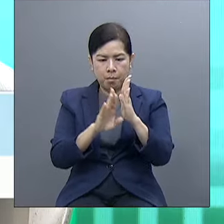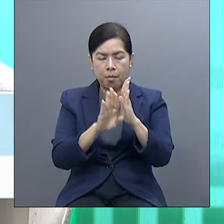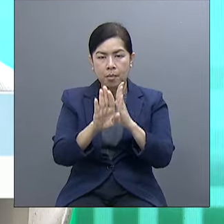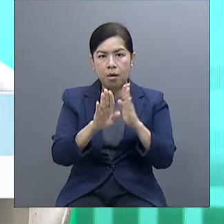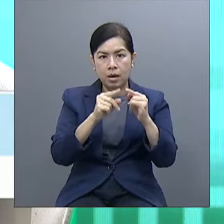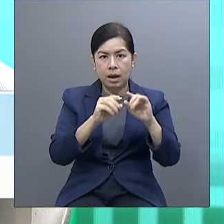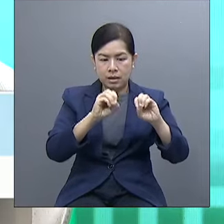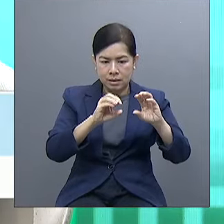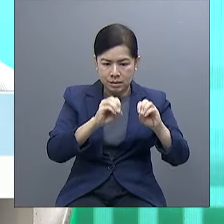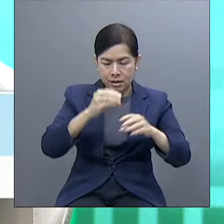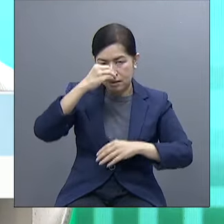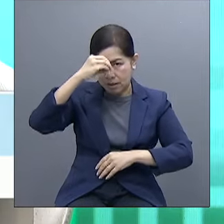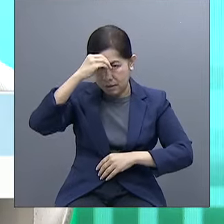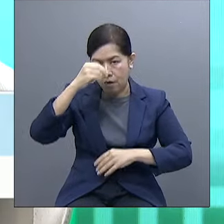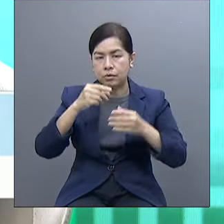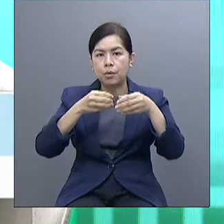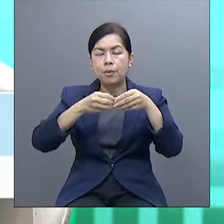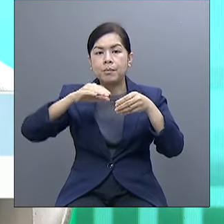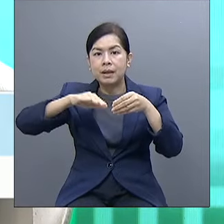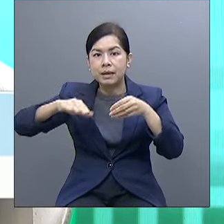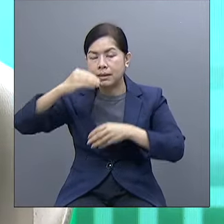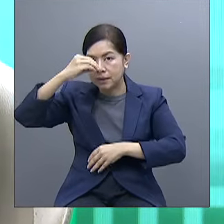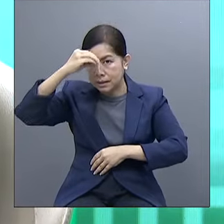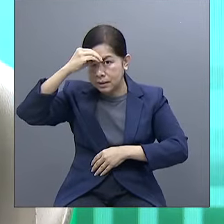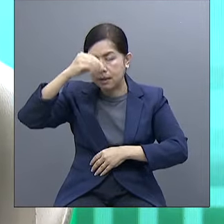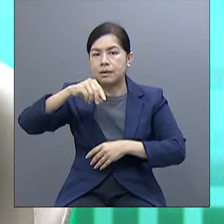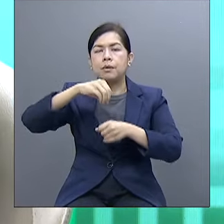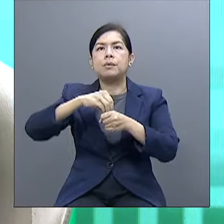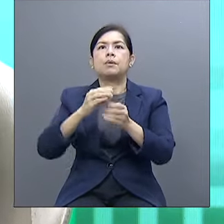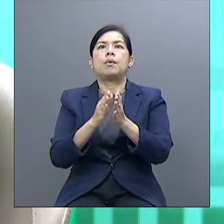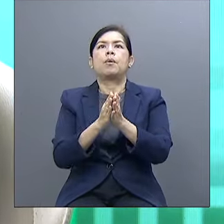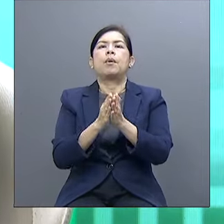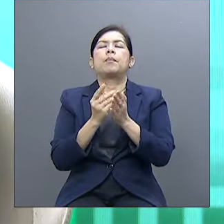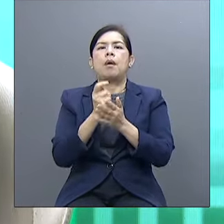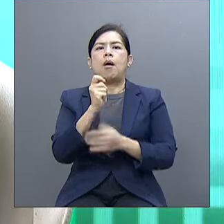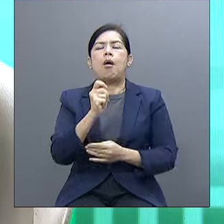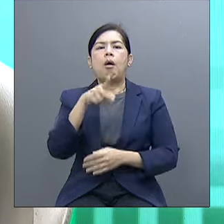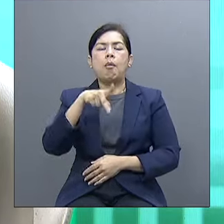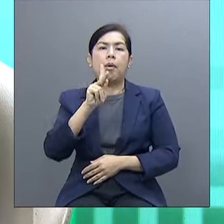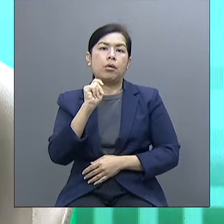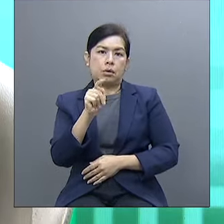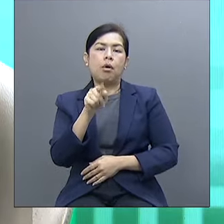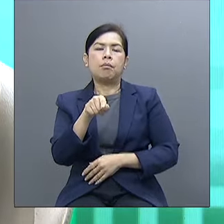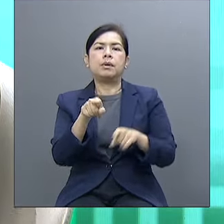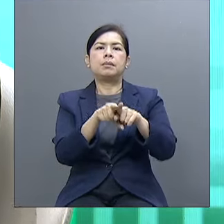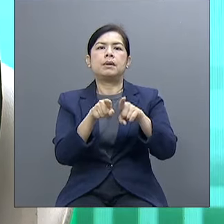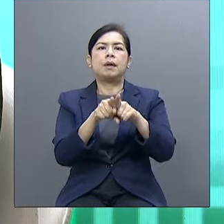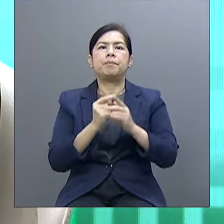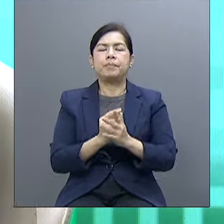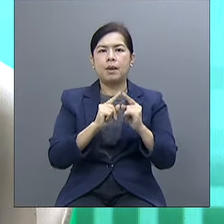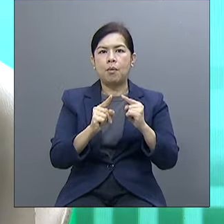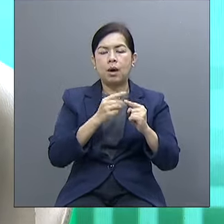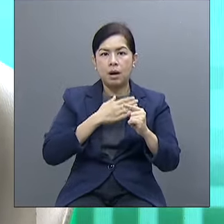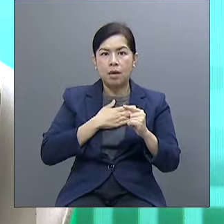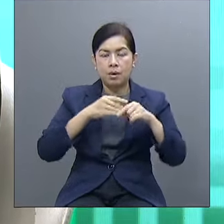ว่าเด็กและเด็กนักเรียนโรงเรียนก็อยู่ในพื้นที่ของอบต.ทั้งนั้นเลยนะครับแต่เพียงแต่ว่าเราจะไปบริ